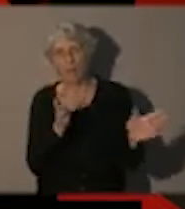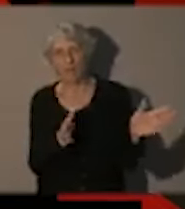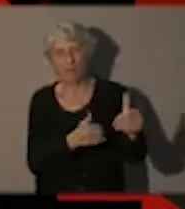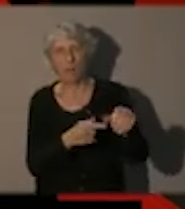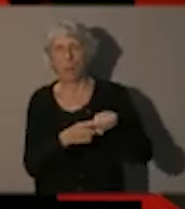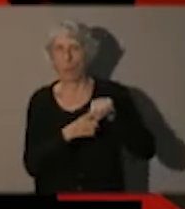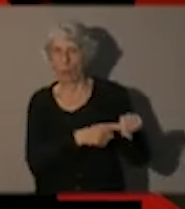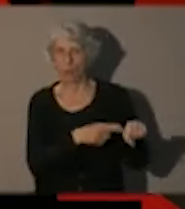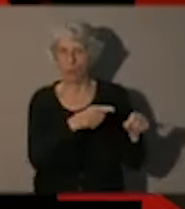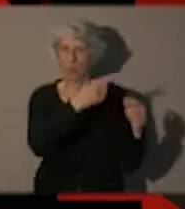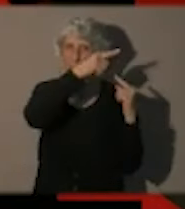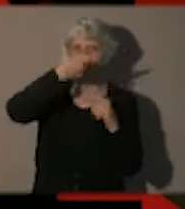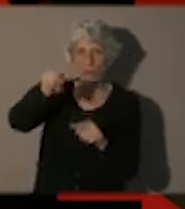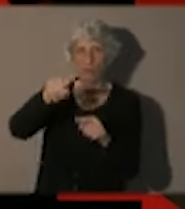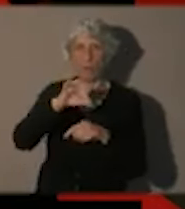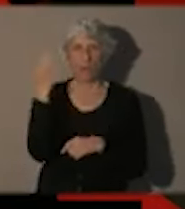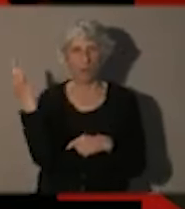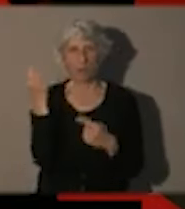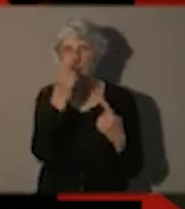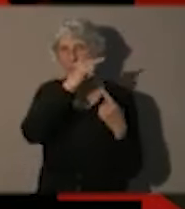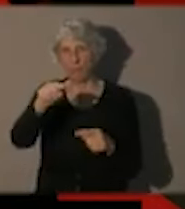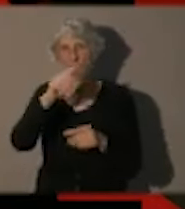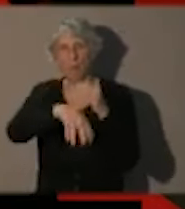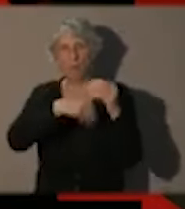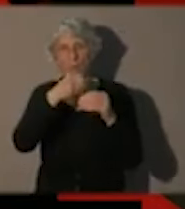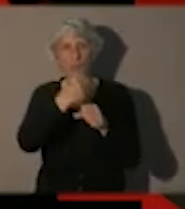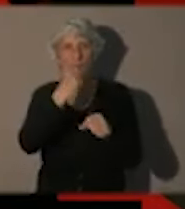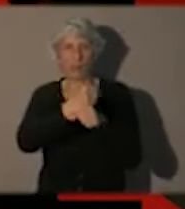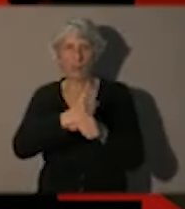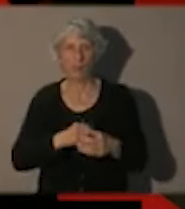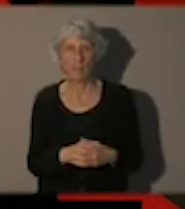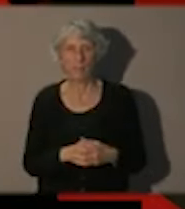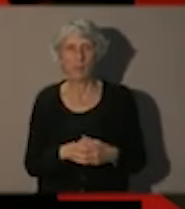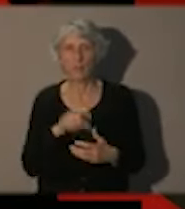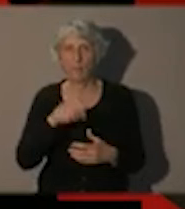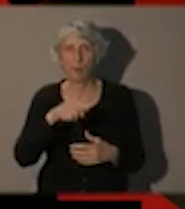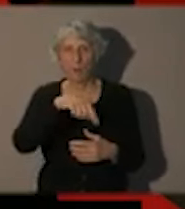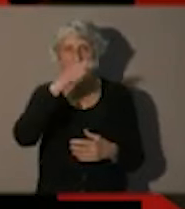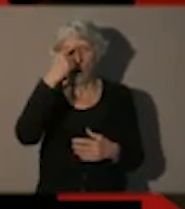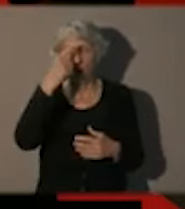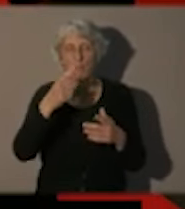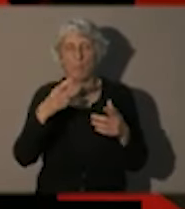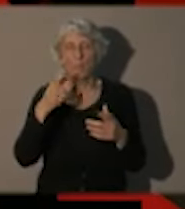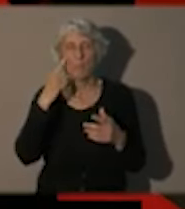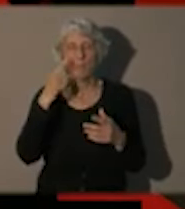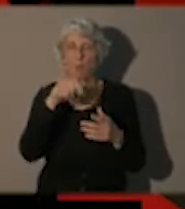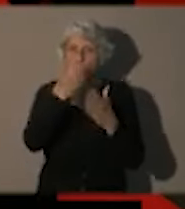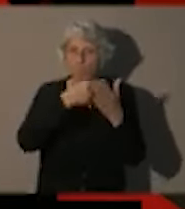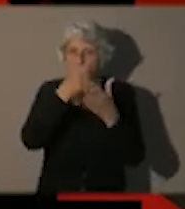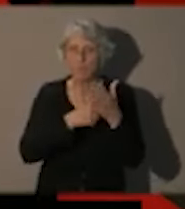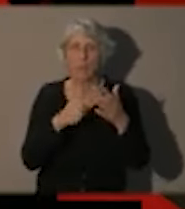qui défendent la France et le monde du travail, qui considèrent que la question sociale, la